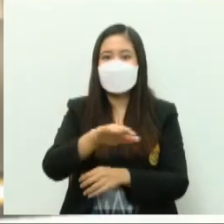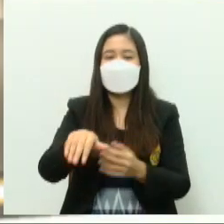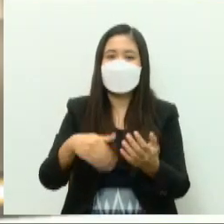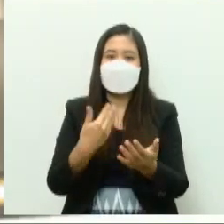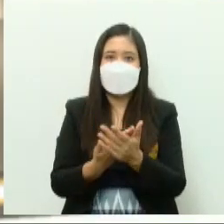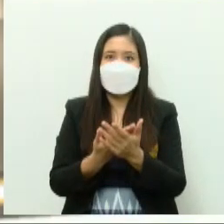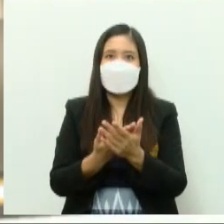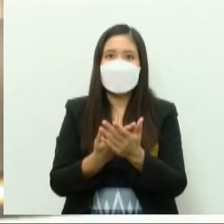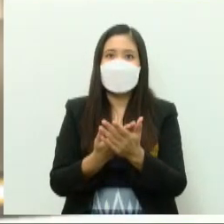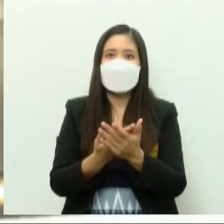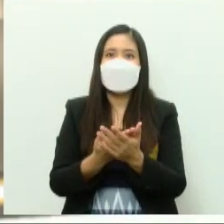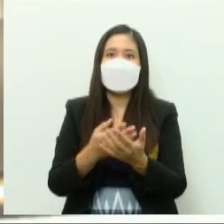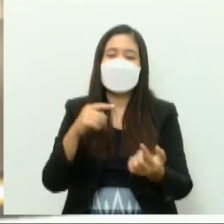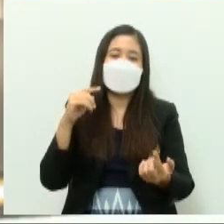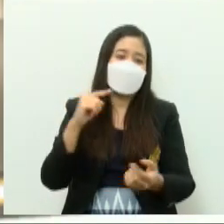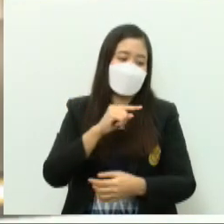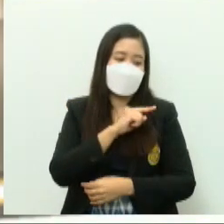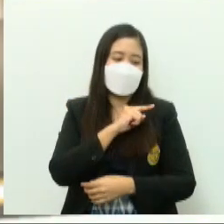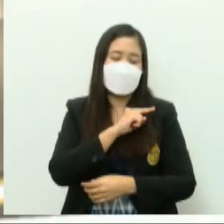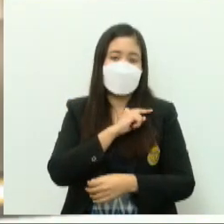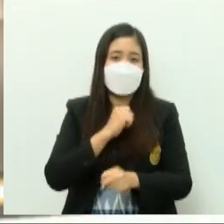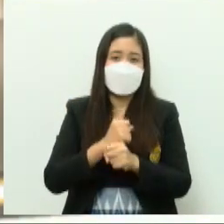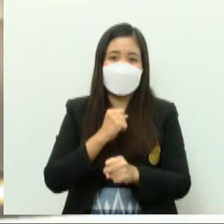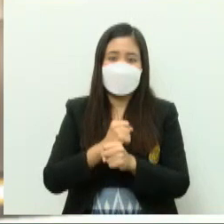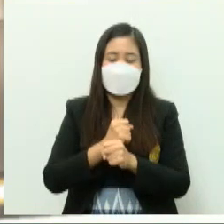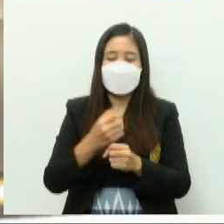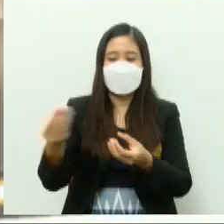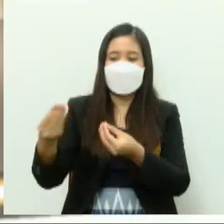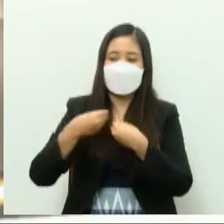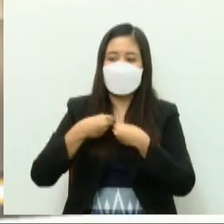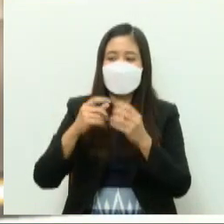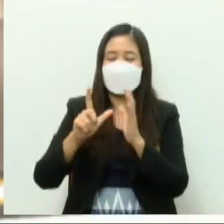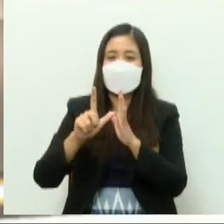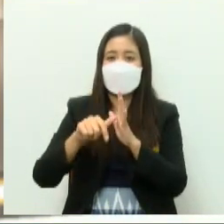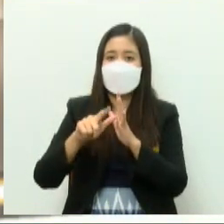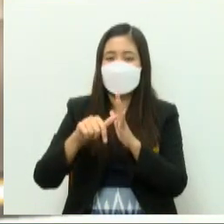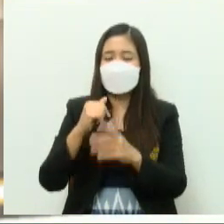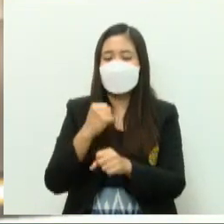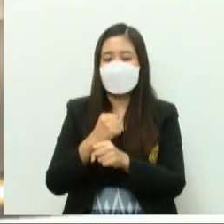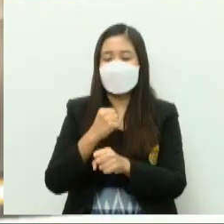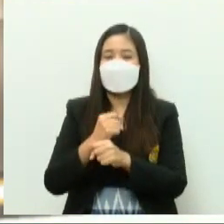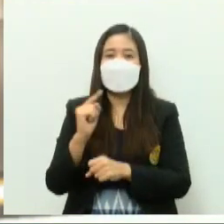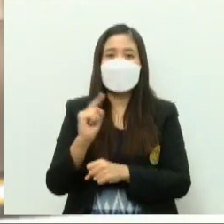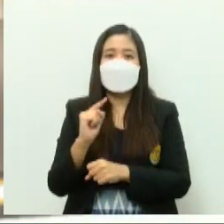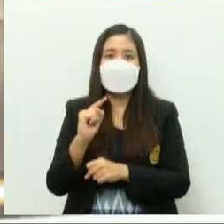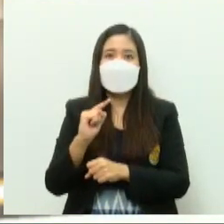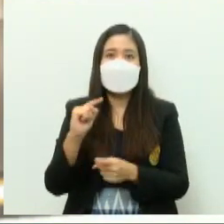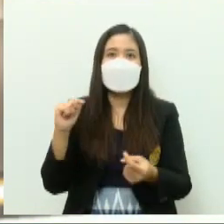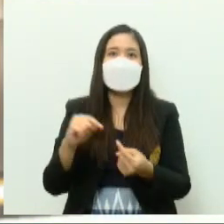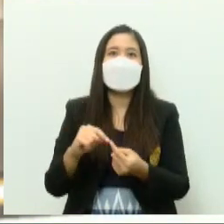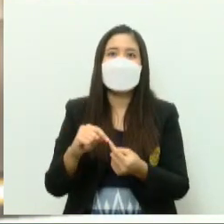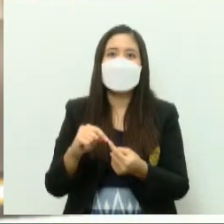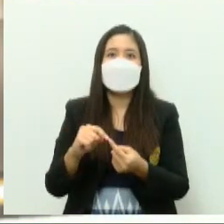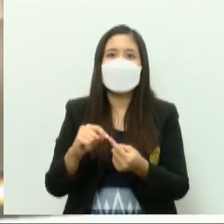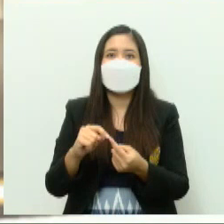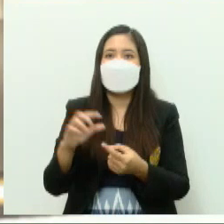ในส่วนของภารกิจที่ผมได้รับมอบหมายจากท่านเลขาธิการคณะกรรมการการศึกษาขั้นพื้นฐานจะเป็นส่วนในการที่จะน